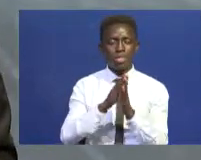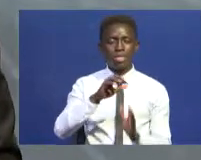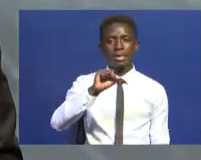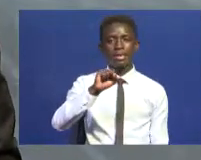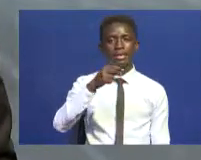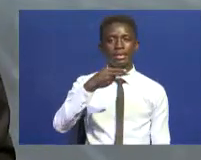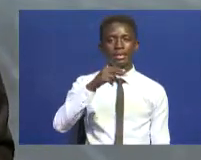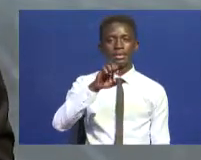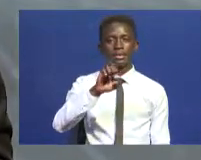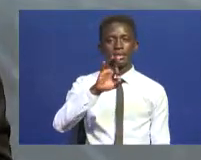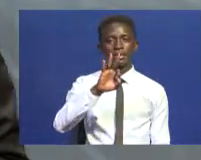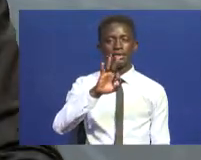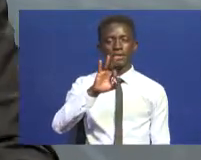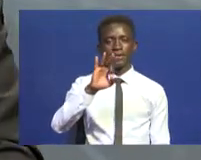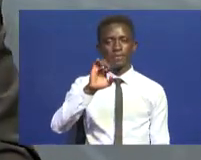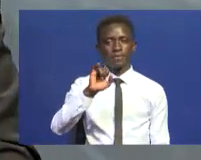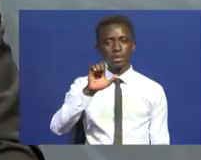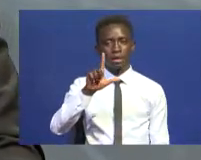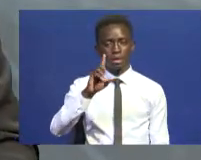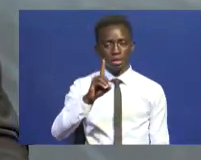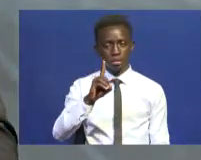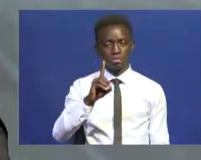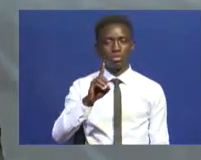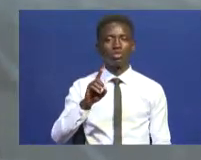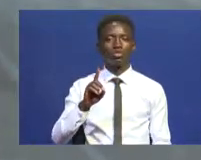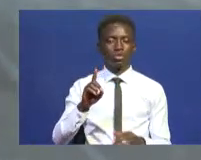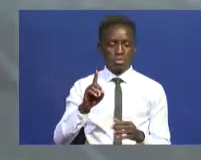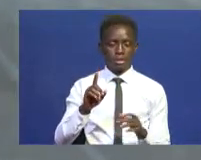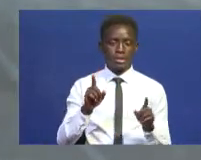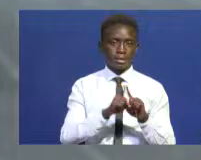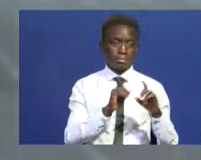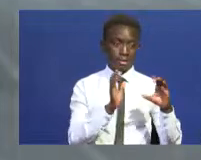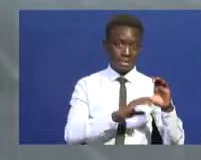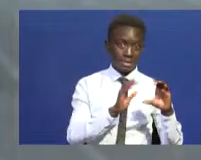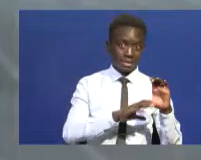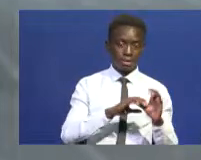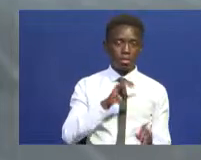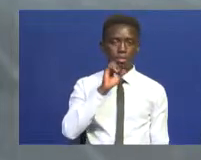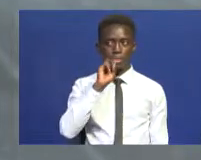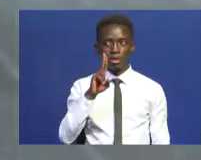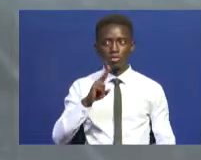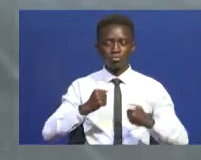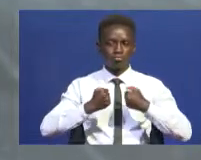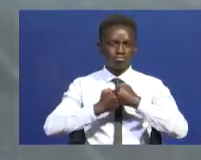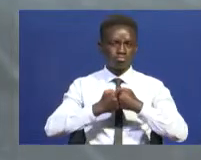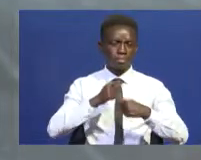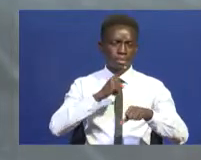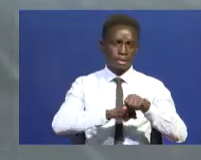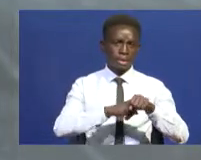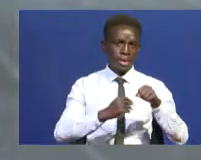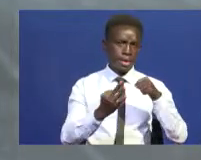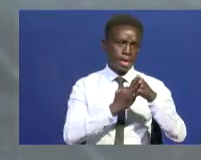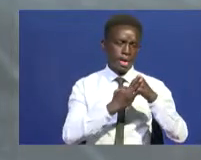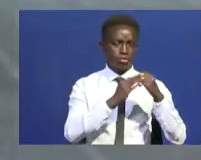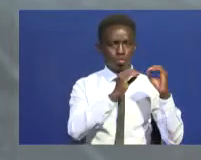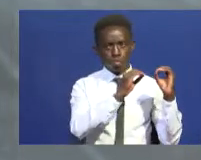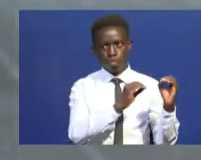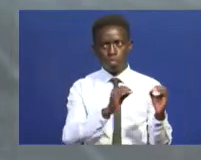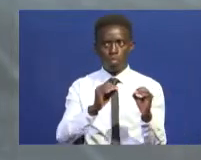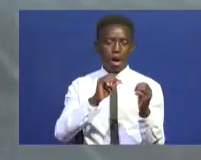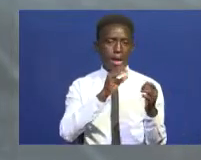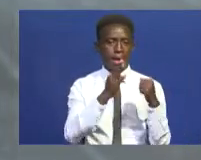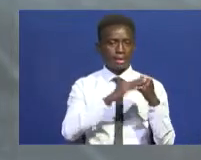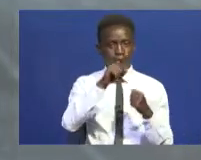wa saa 3:30. Kadhalika Chelsea na Manchester United wakicheza saa 2 kasorobo. Usikose kuungana nasi